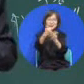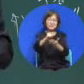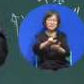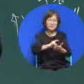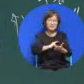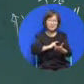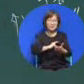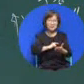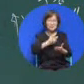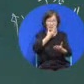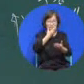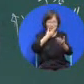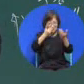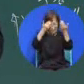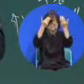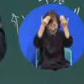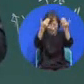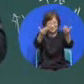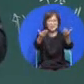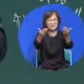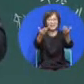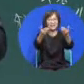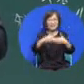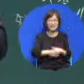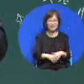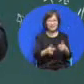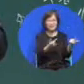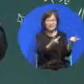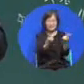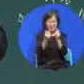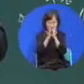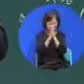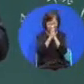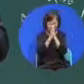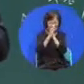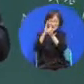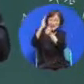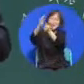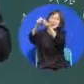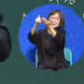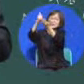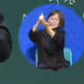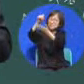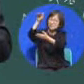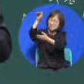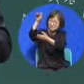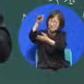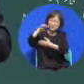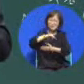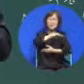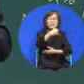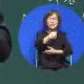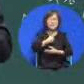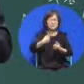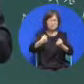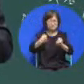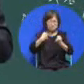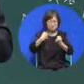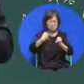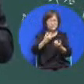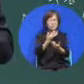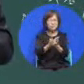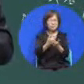Lord Jesus Christ. May all the evangelists of the world grab hold of this covenant and receive God's answers. 하나님 저희들에게 힘을 주옵소서. Lord God, would you give us